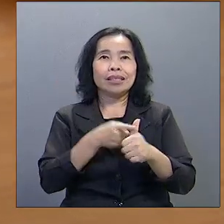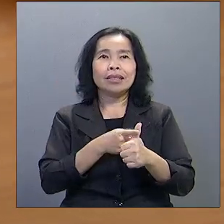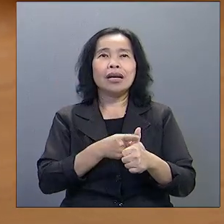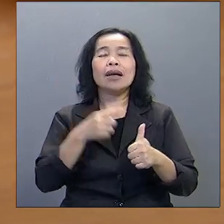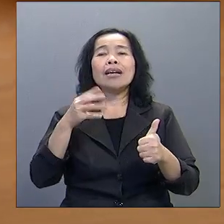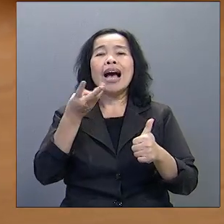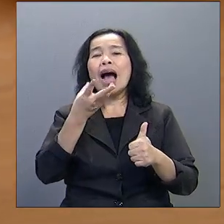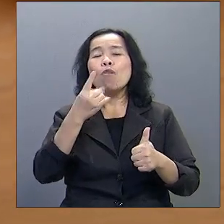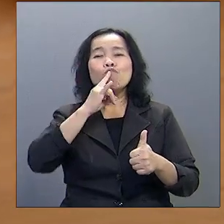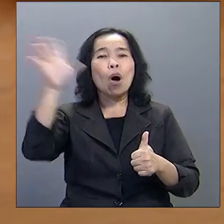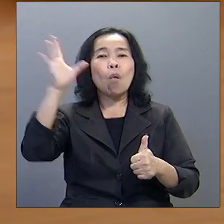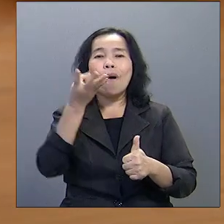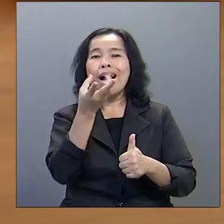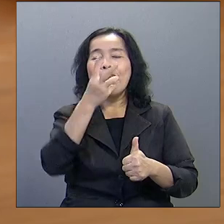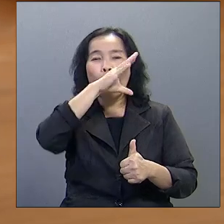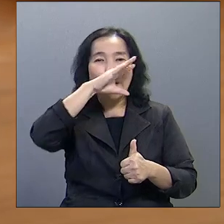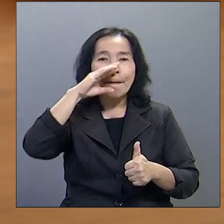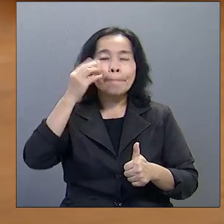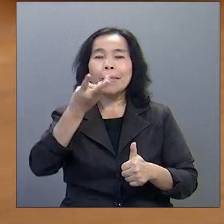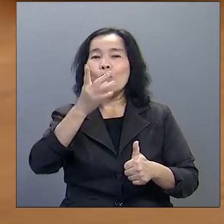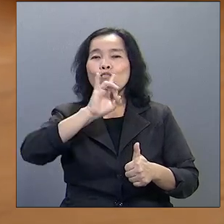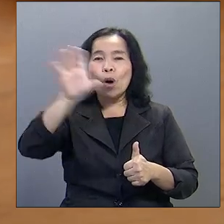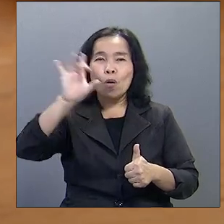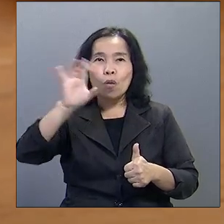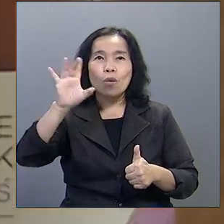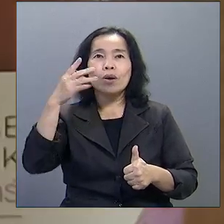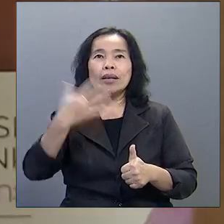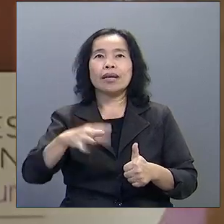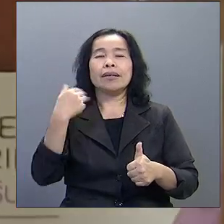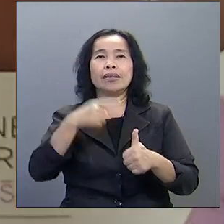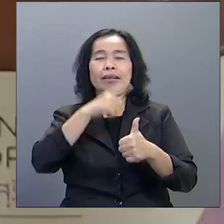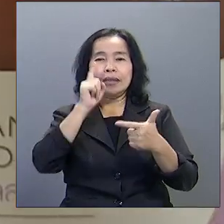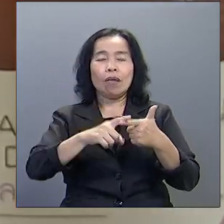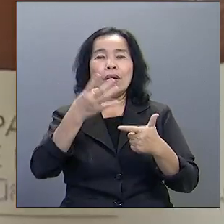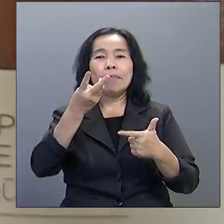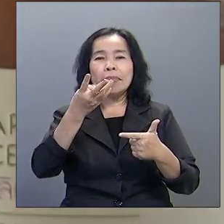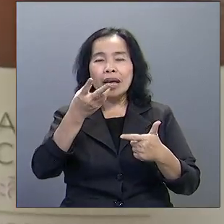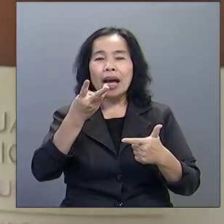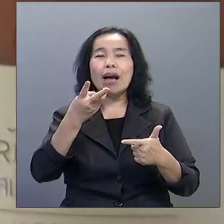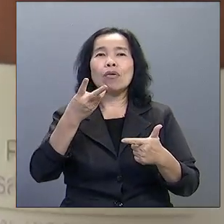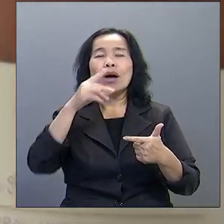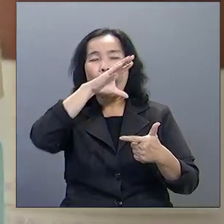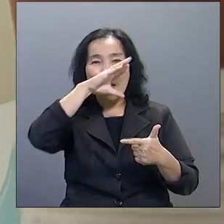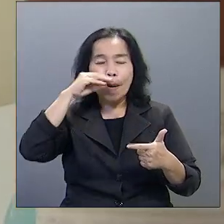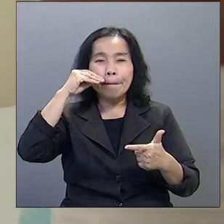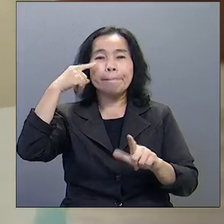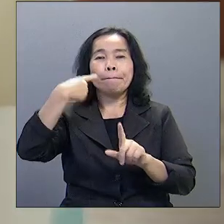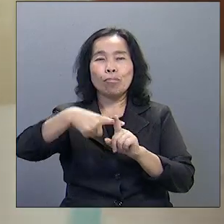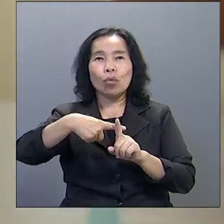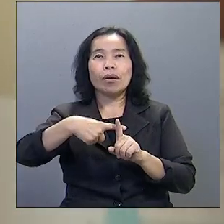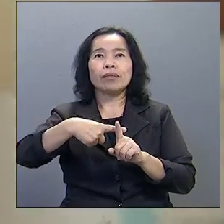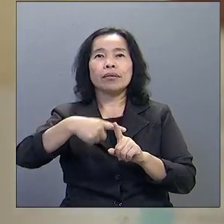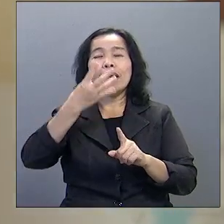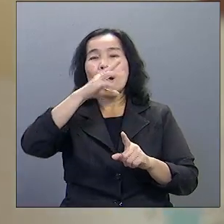ที่เราทำจากข้าวหอมมะลิครับมีตัวรสเอ่อมลิอินซูลินที่ทำจากข้าวหอมเอ่อทำจาก